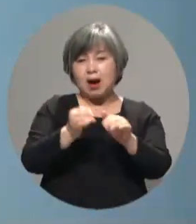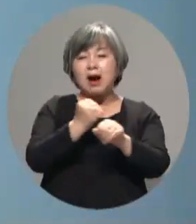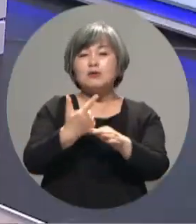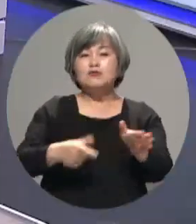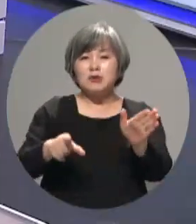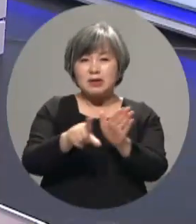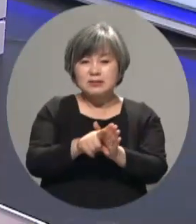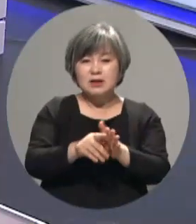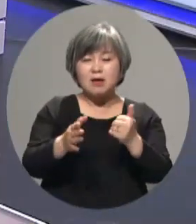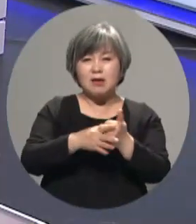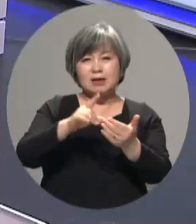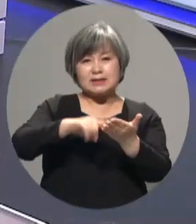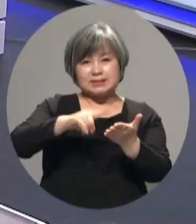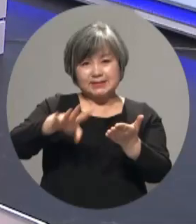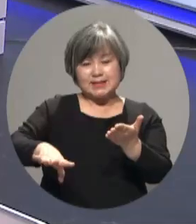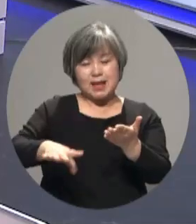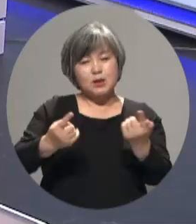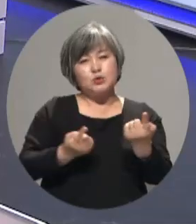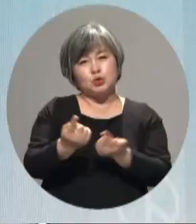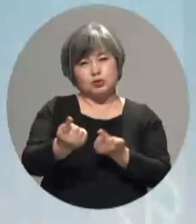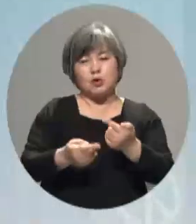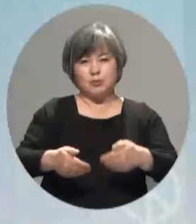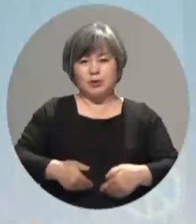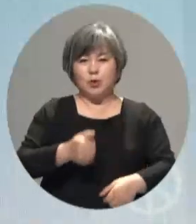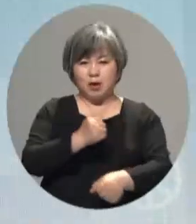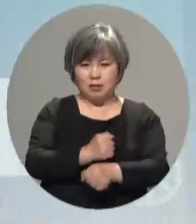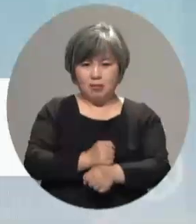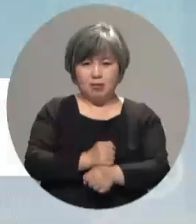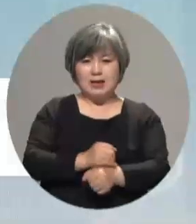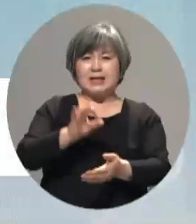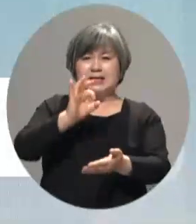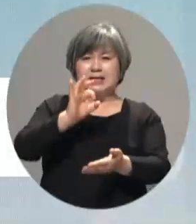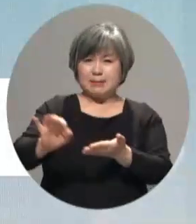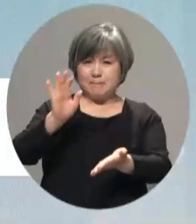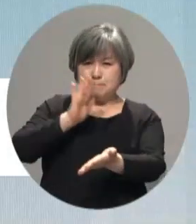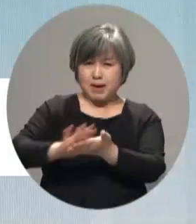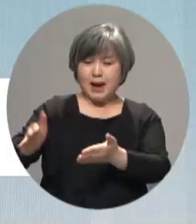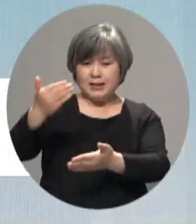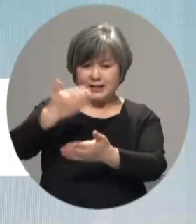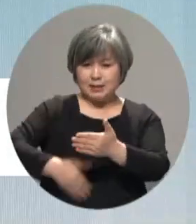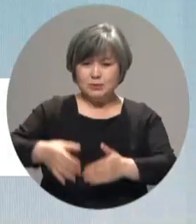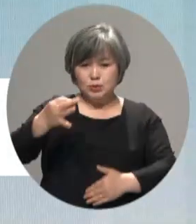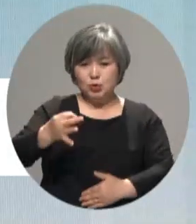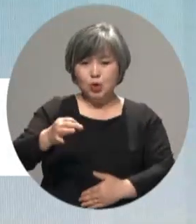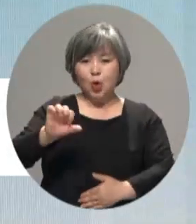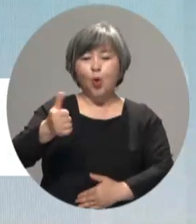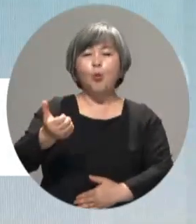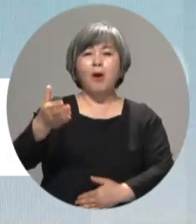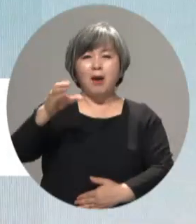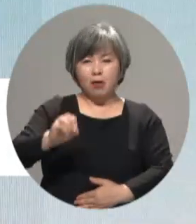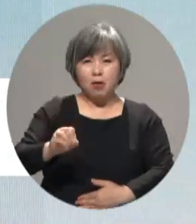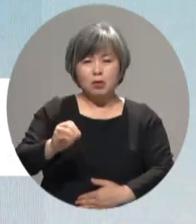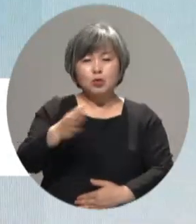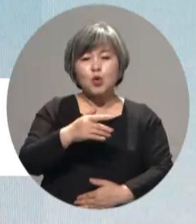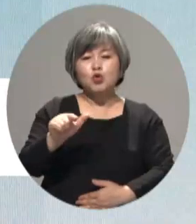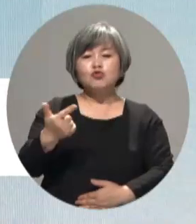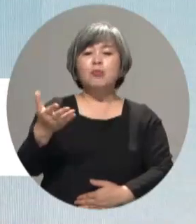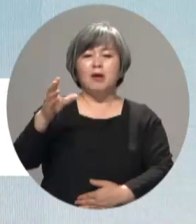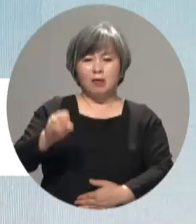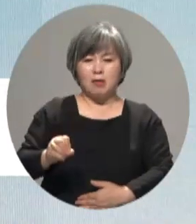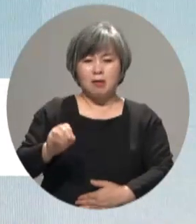방안으로 세출 조정에 집중했고 쓰고 남은 돈이 500억에서 600억 정도가 됩니다.